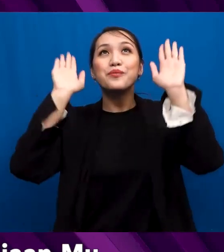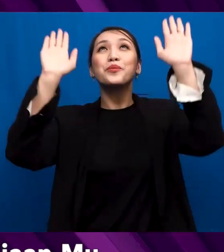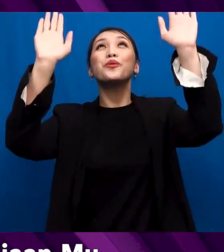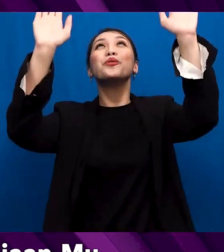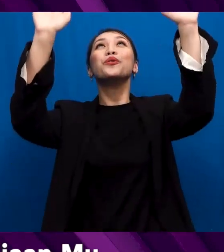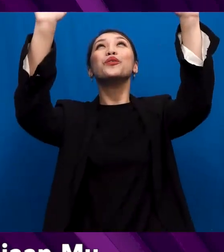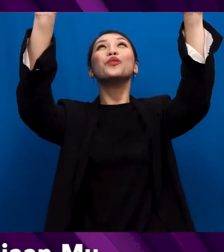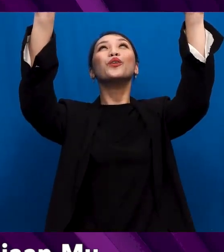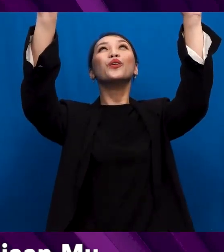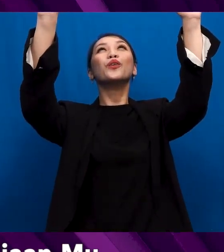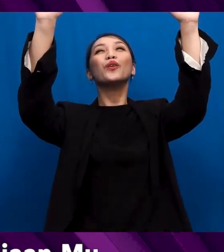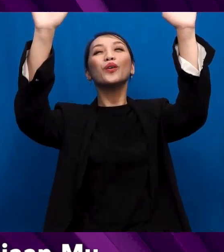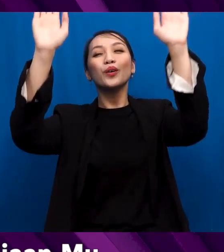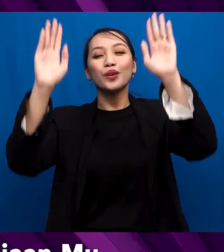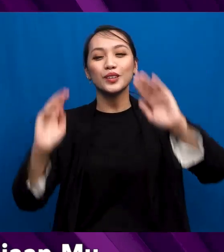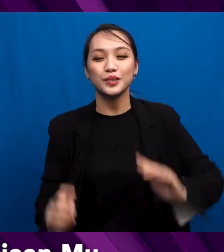kemuliaan-Mu.